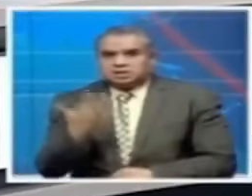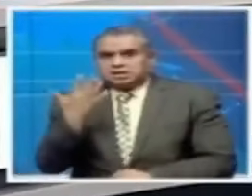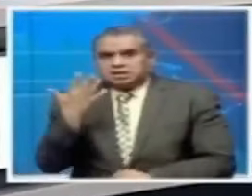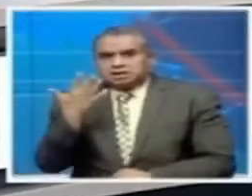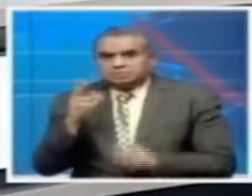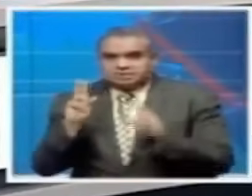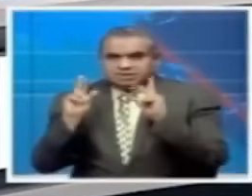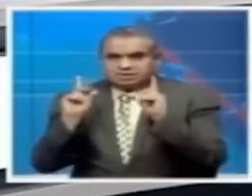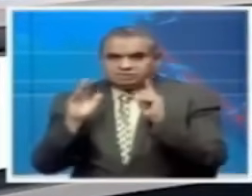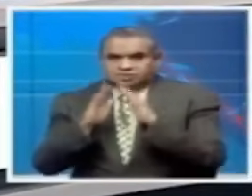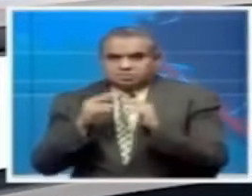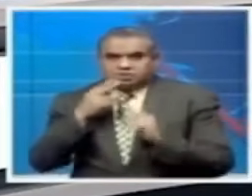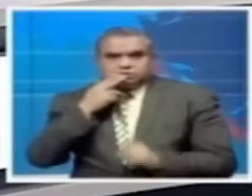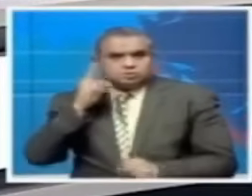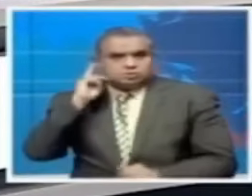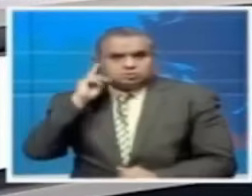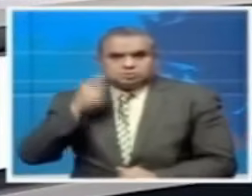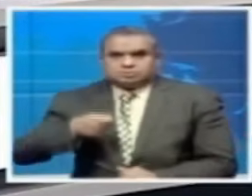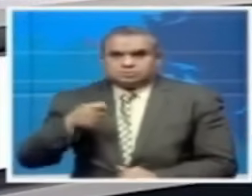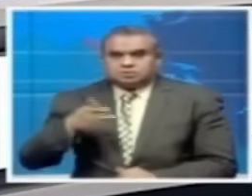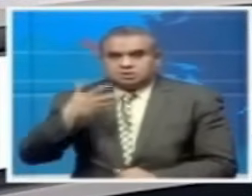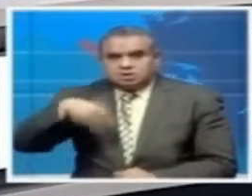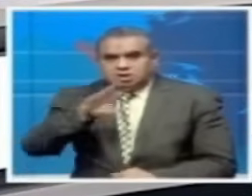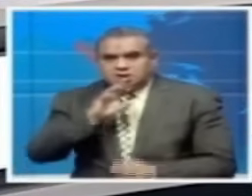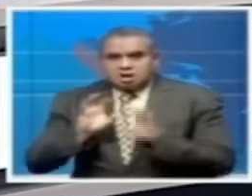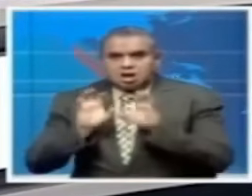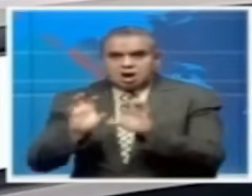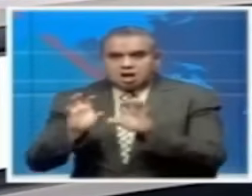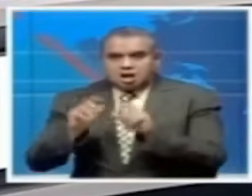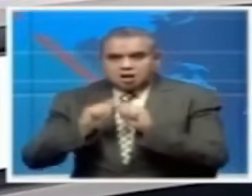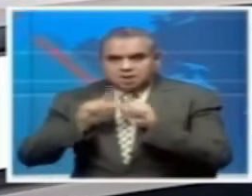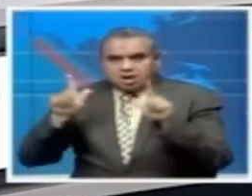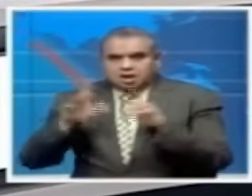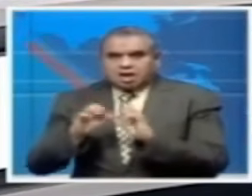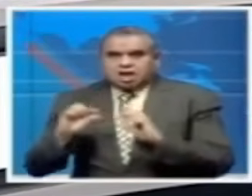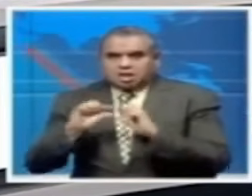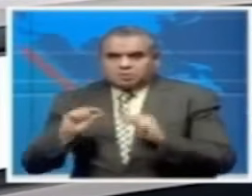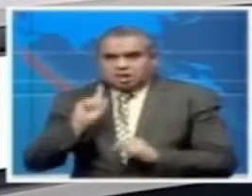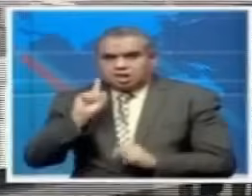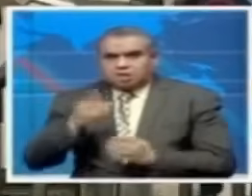الخامسة من التلفزيون المصري، أهلا بكم. نشرة الأخبار ونبدأها بالعناوين.